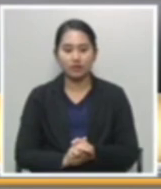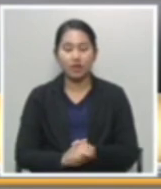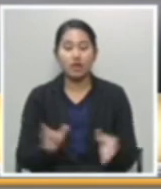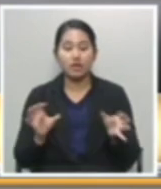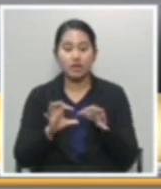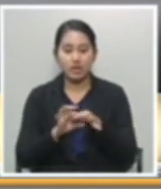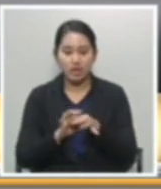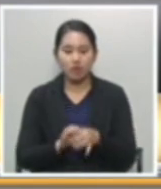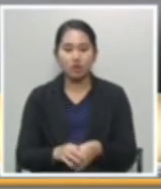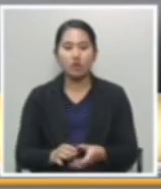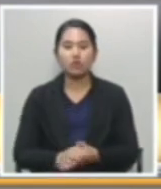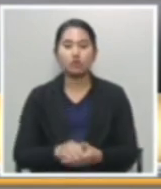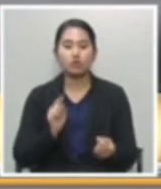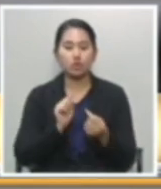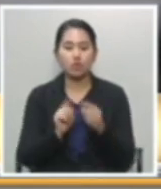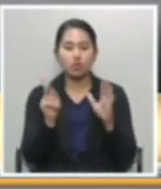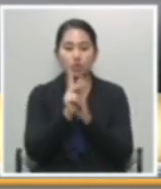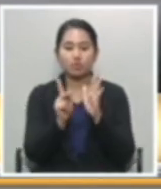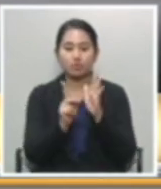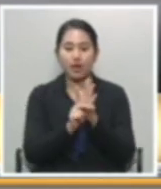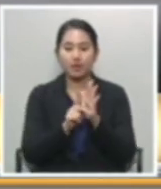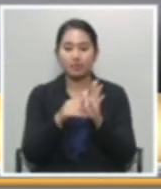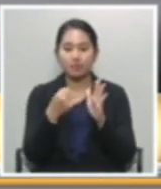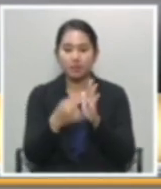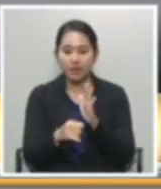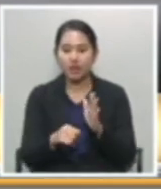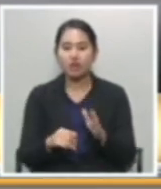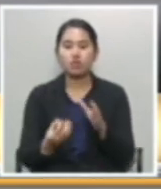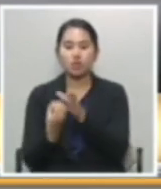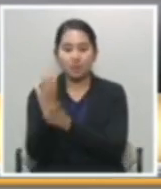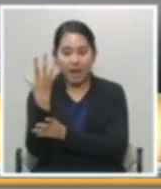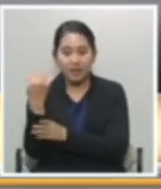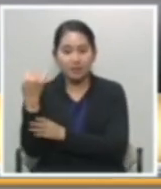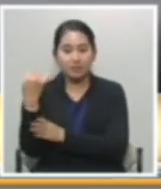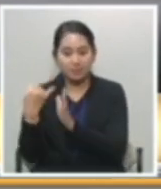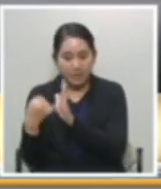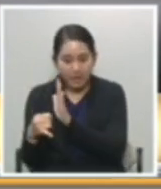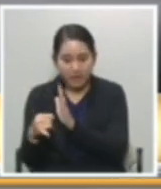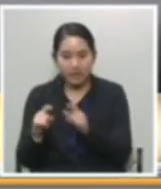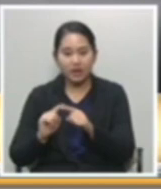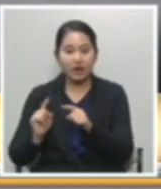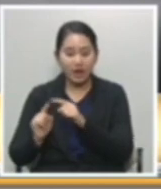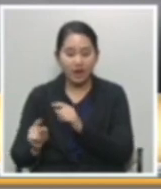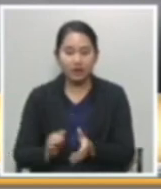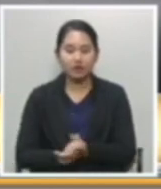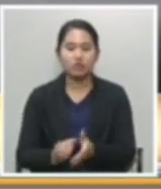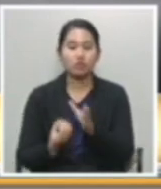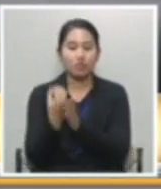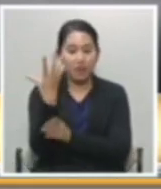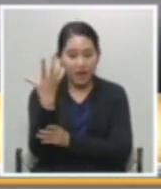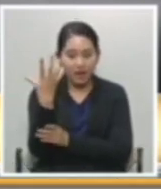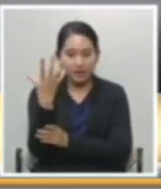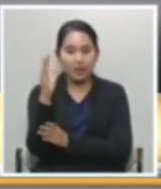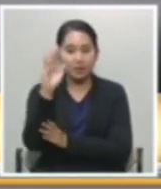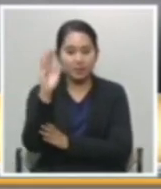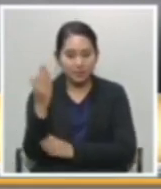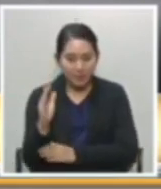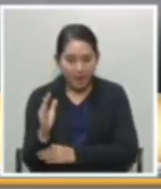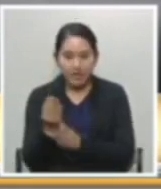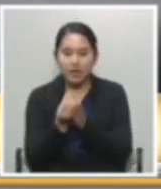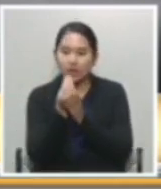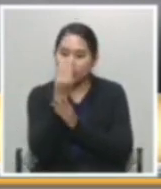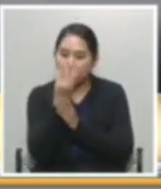ไม่ชอบด้วยกฎหมายนะครับเช่นต้นไม้เป็นพิษเนี่ยไม่ว่าใบดอกหน้าผลต่างๆนะ